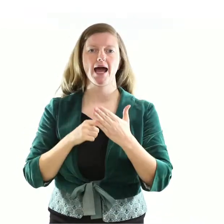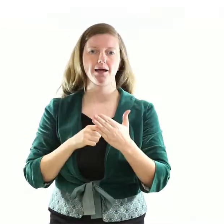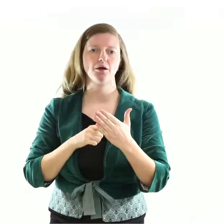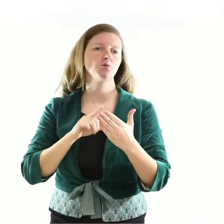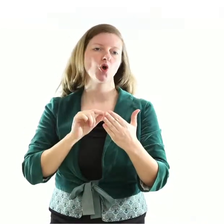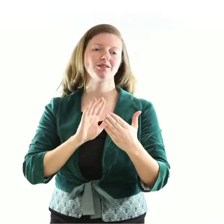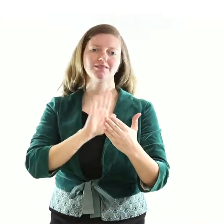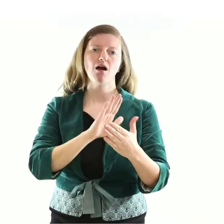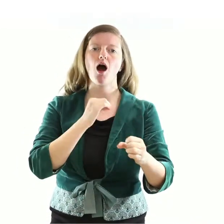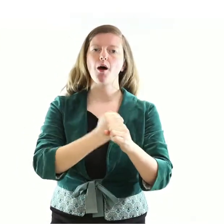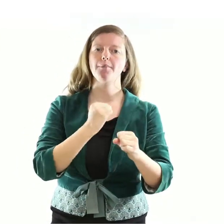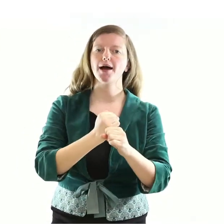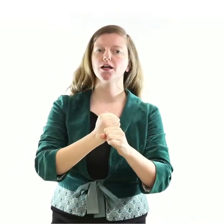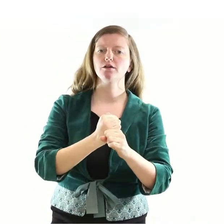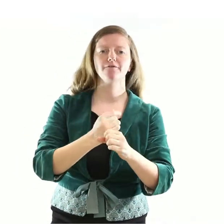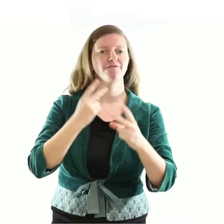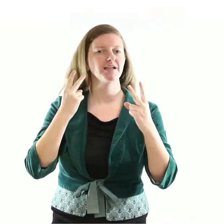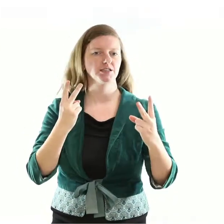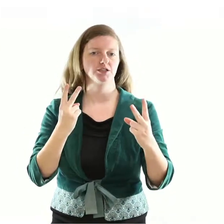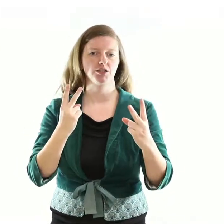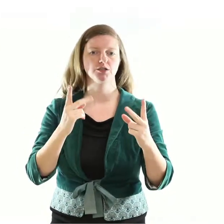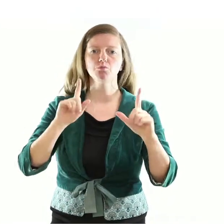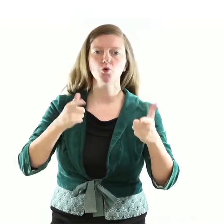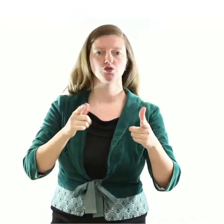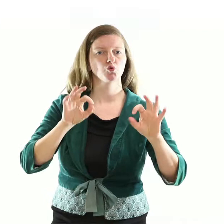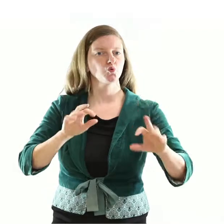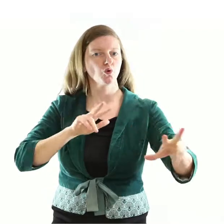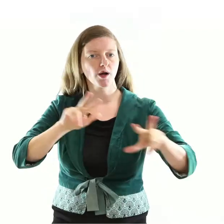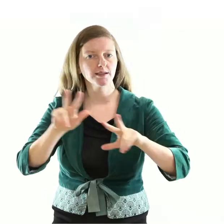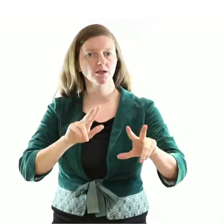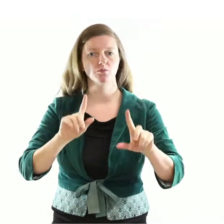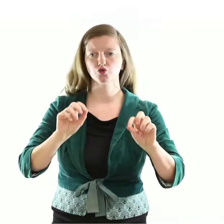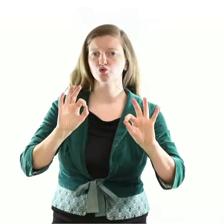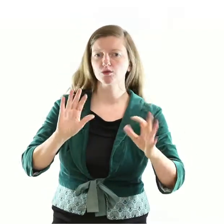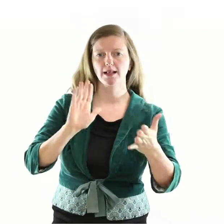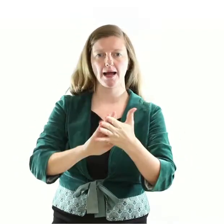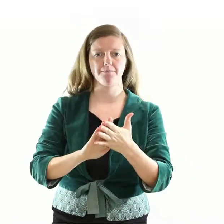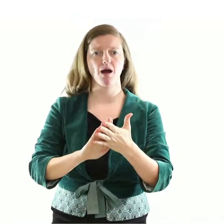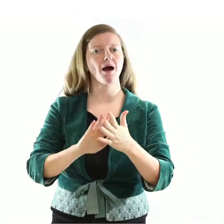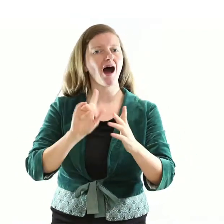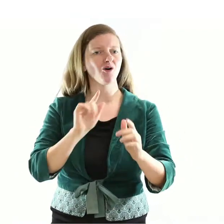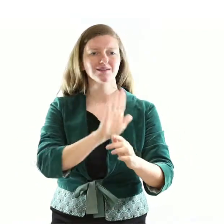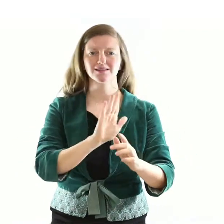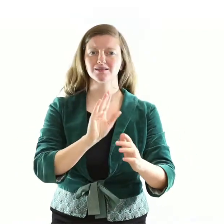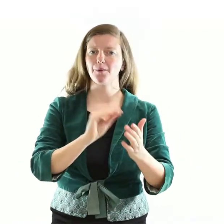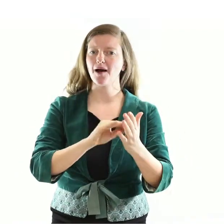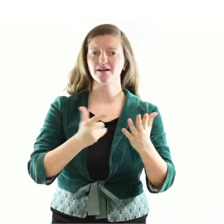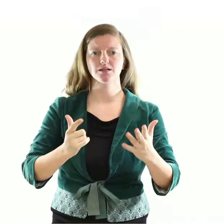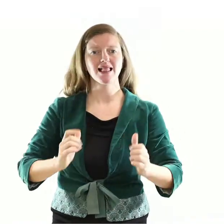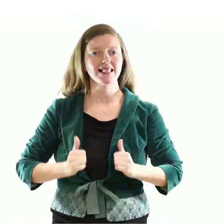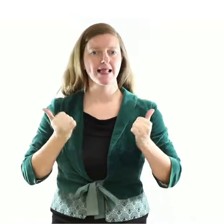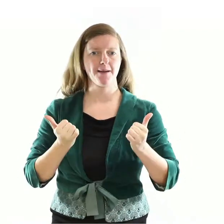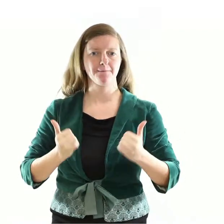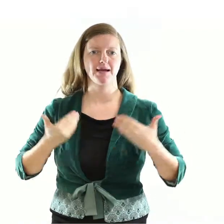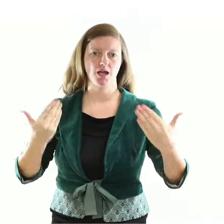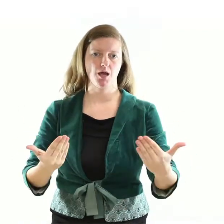tagtäglicher Einsatz nicht nur gut organisiert ist und funktioniert, sondern dass sie dabei auch Leib und Leben mit